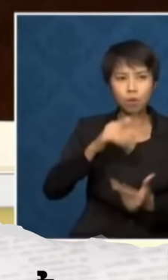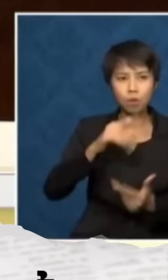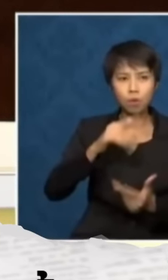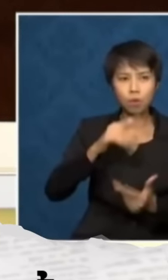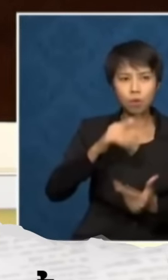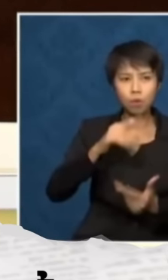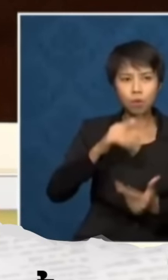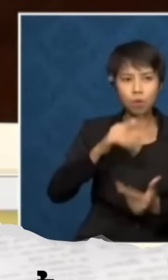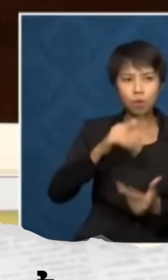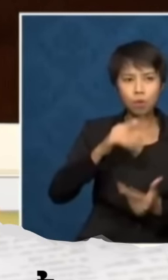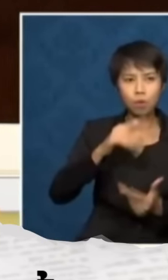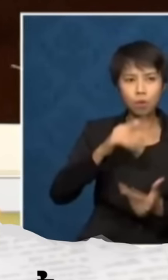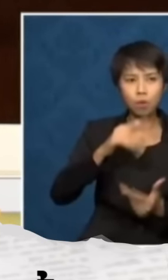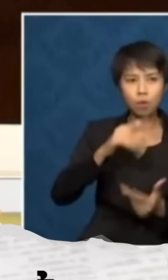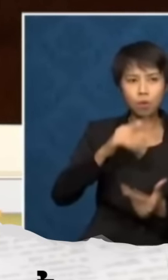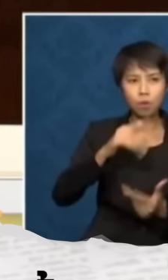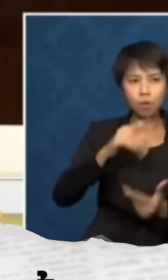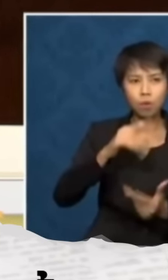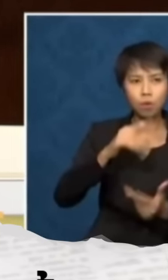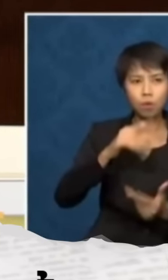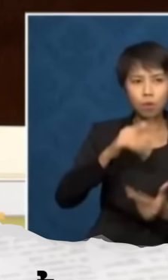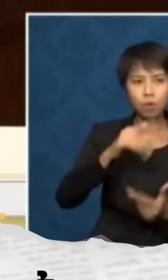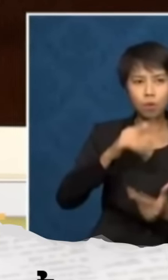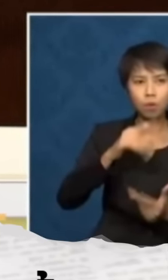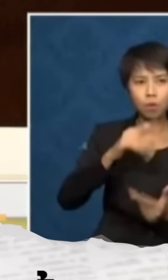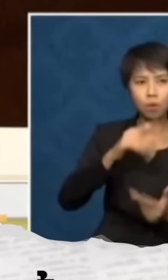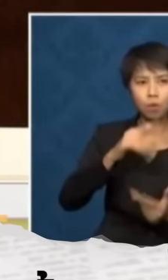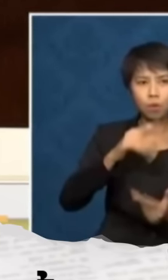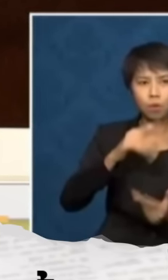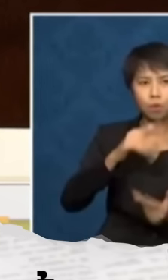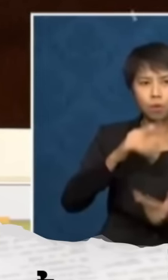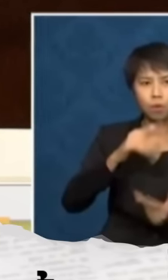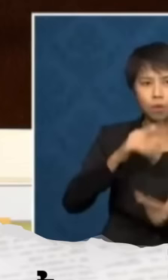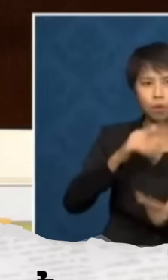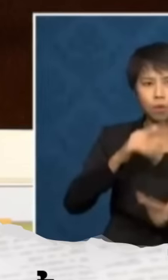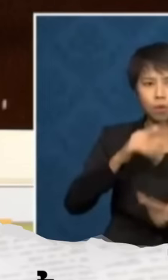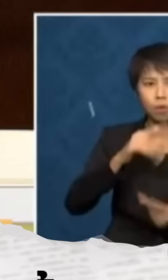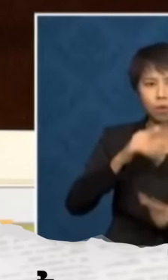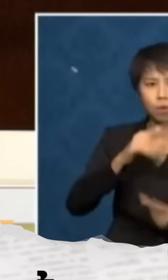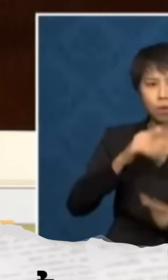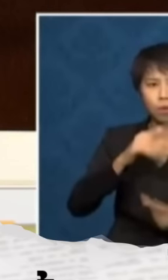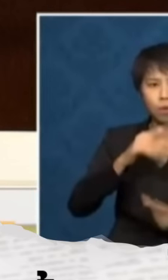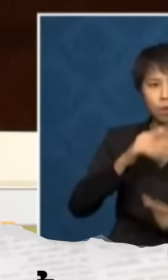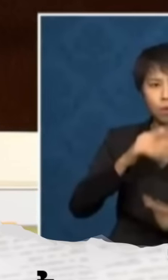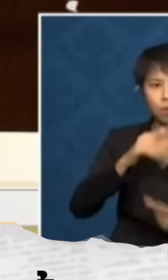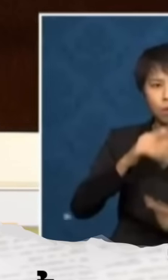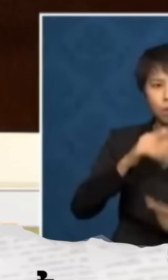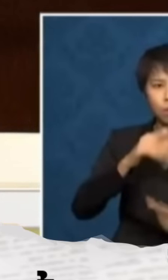ไปนะซึ่งผู้สื่อข่าวก็รายงานนะคะว่าภายหลังจากจบกระทู้เนี่ยพันตำรวจเอกทวีแล้วก็นายรังสิมันต์โรม